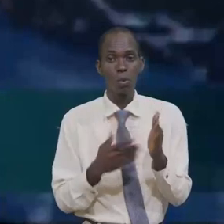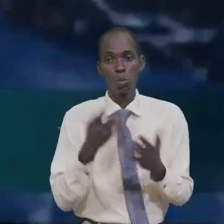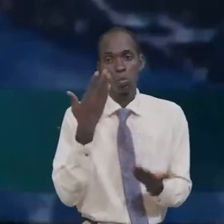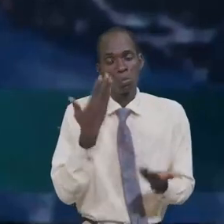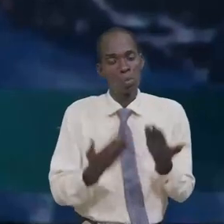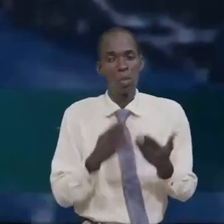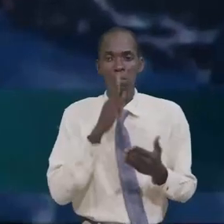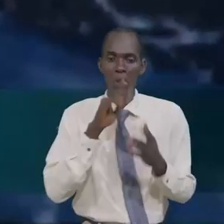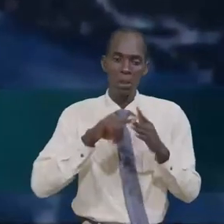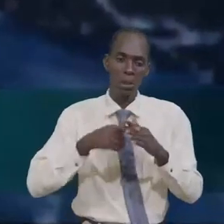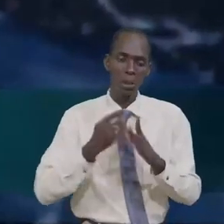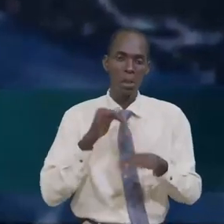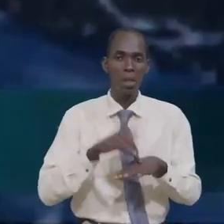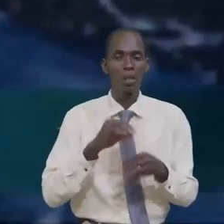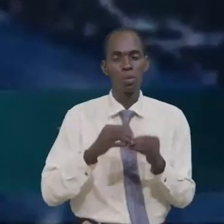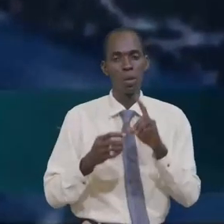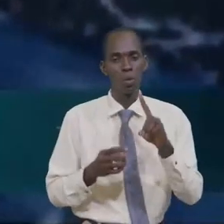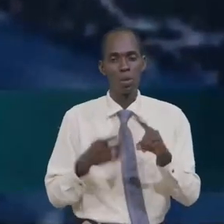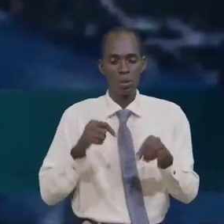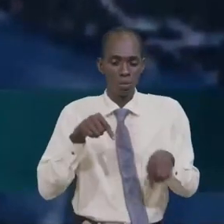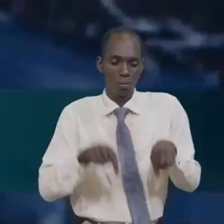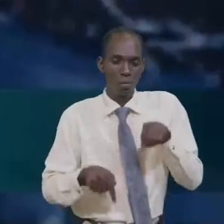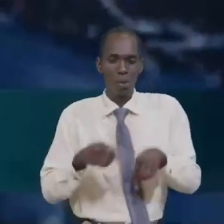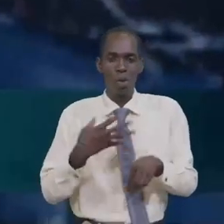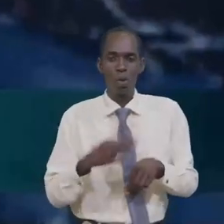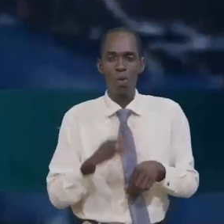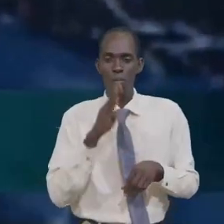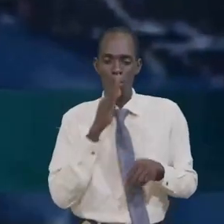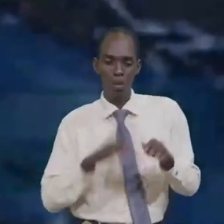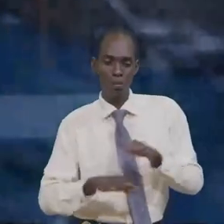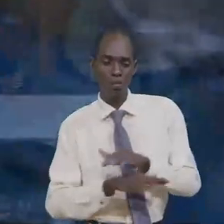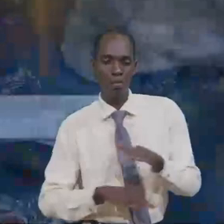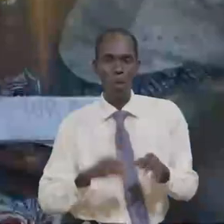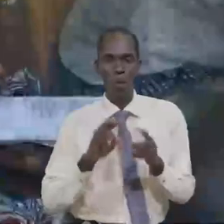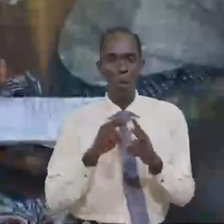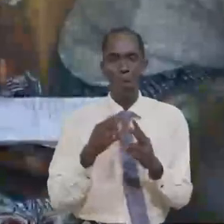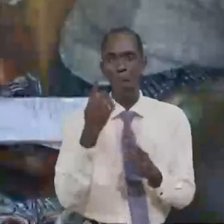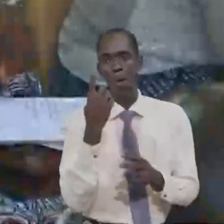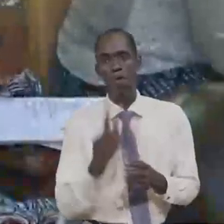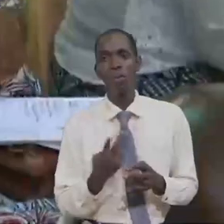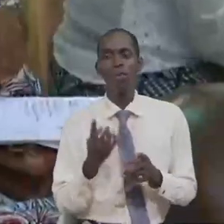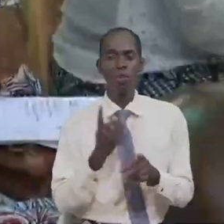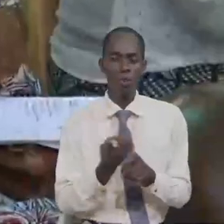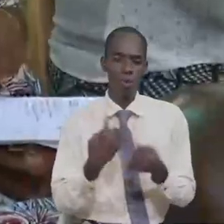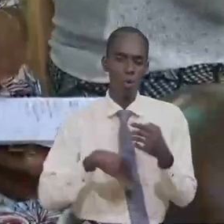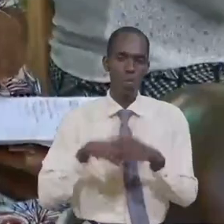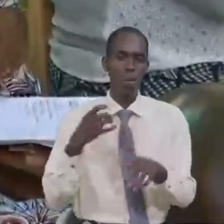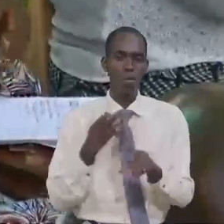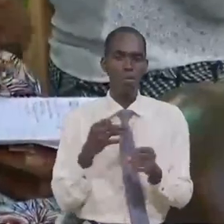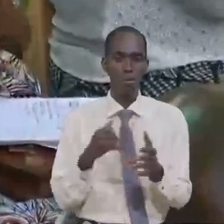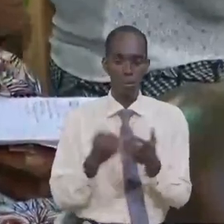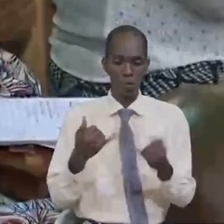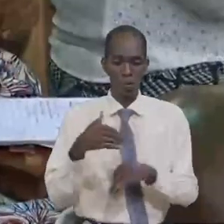la paralysie que cela ne te décourage pas tu dois sortir de cela ce soir et tu vas avancer peut-être